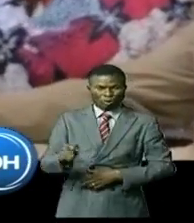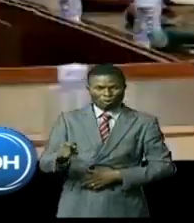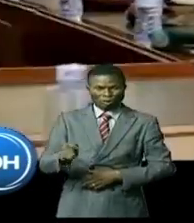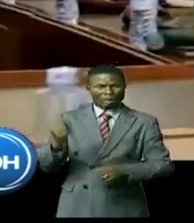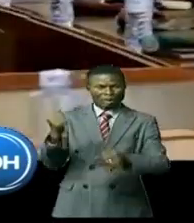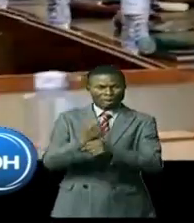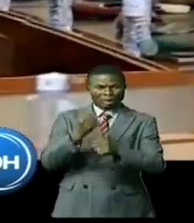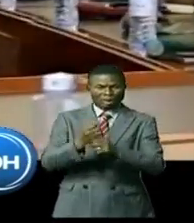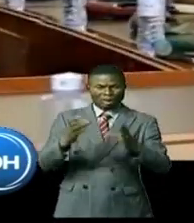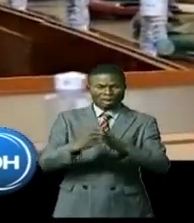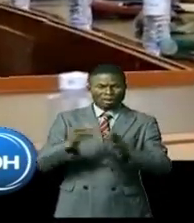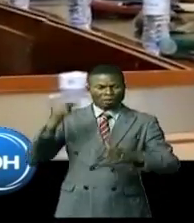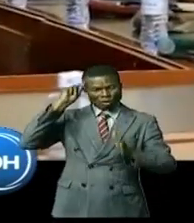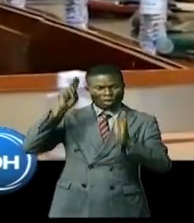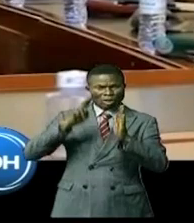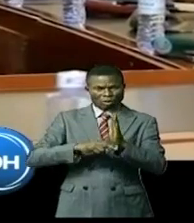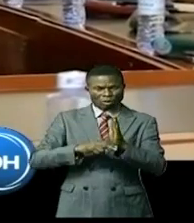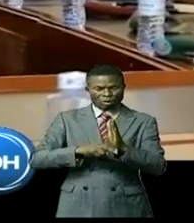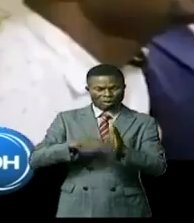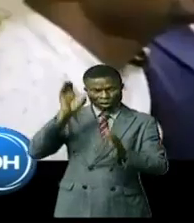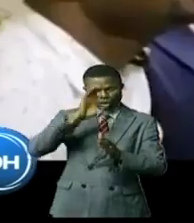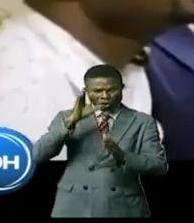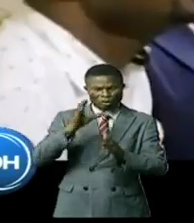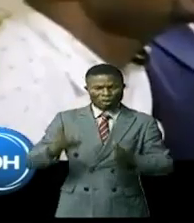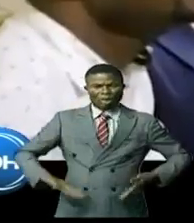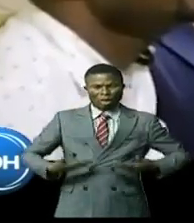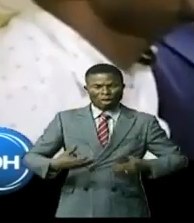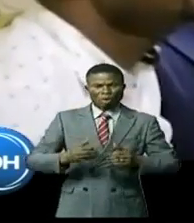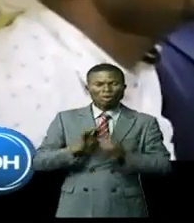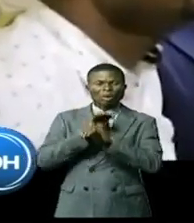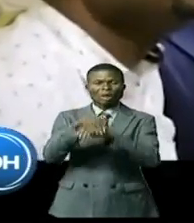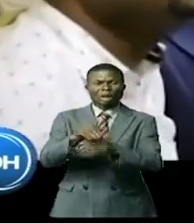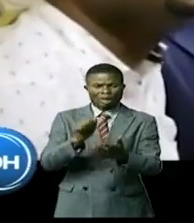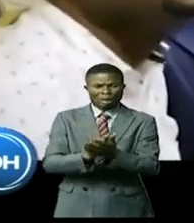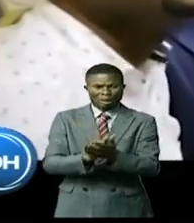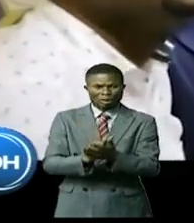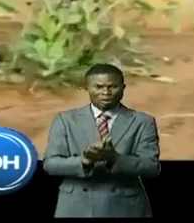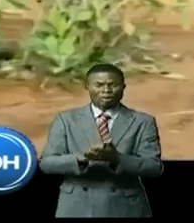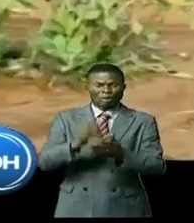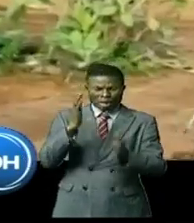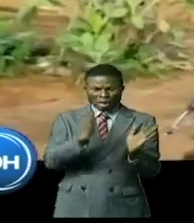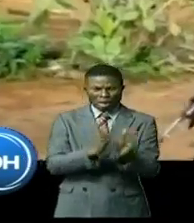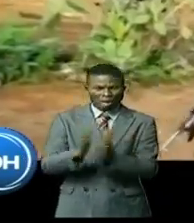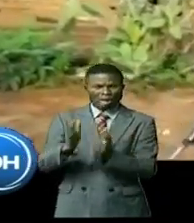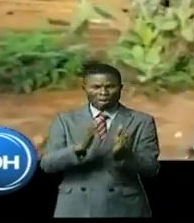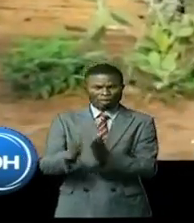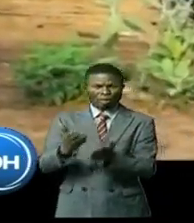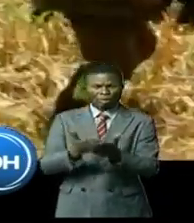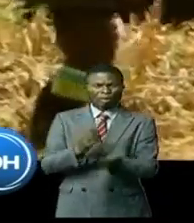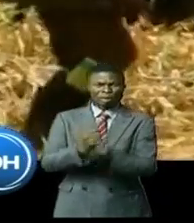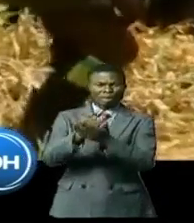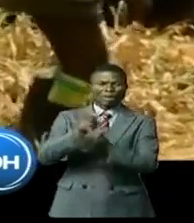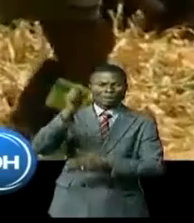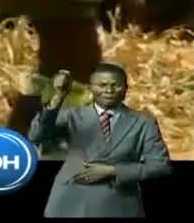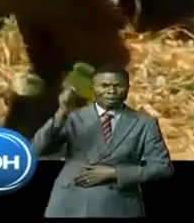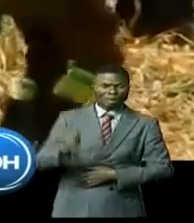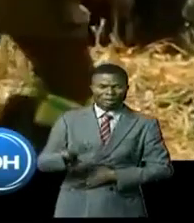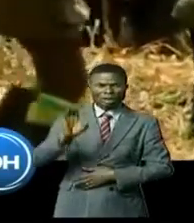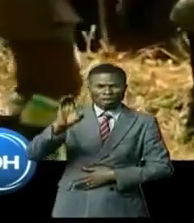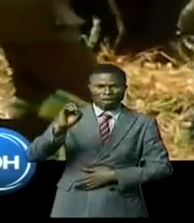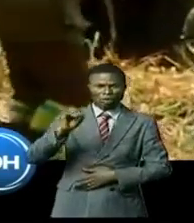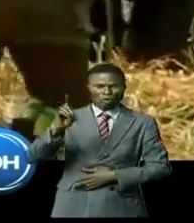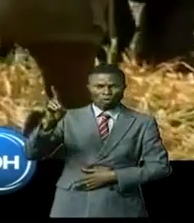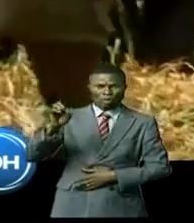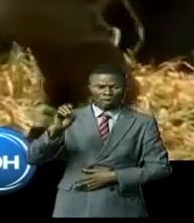interagir avec le gouvernement pour un aboutissement de cet engagement sont en cours d'élaboration et pour aider les éléments de Codeco